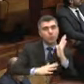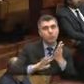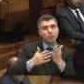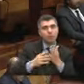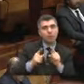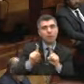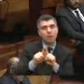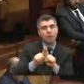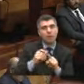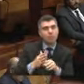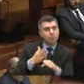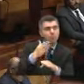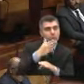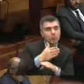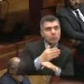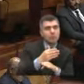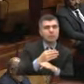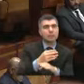التعليم التطبيقي